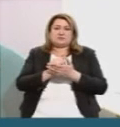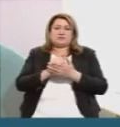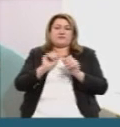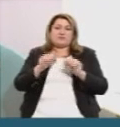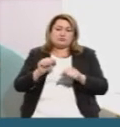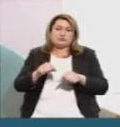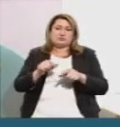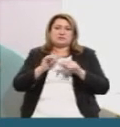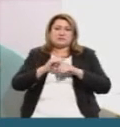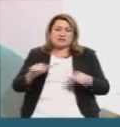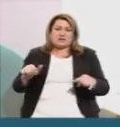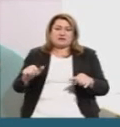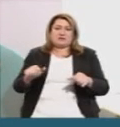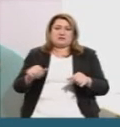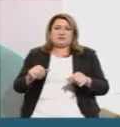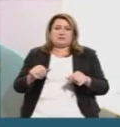недопущения возможности распространения